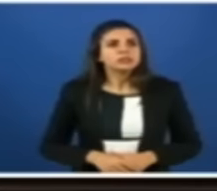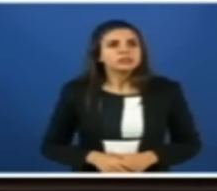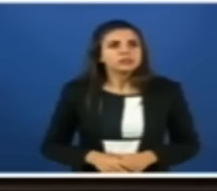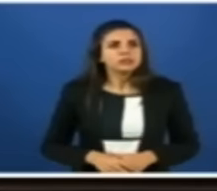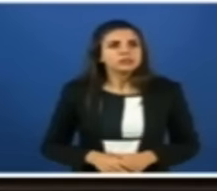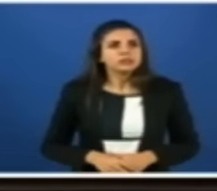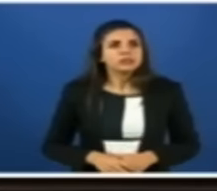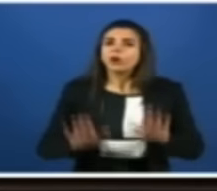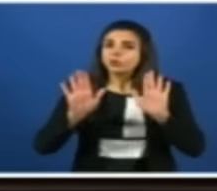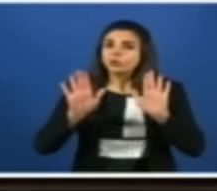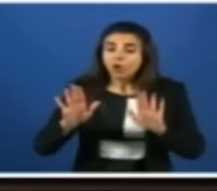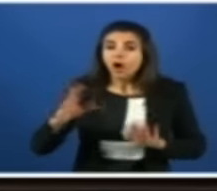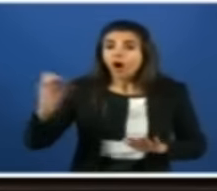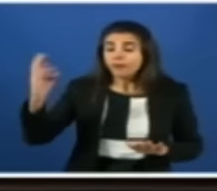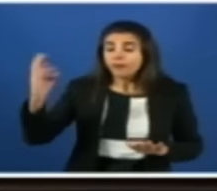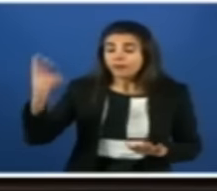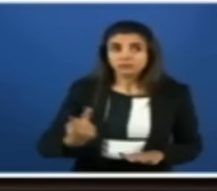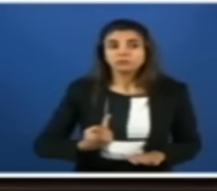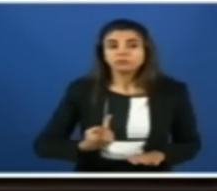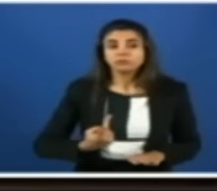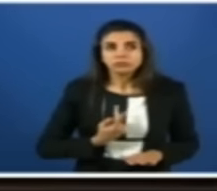Ya bırakın AK Parti grubu,